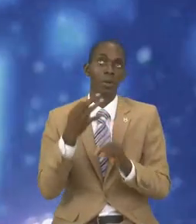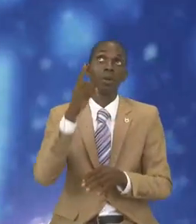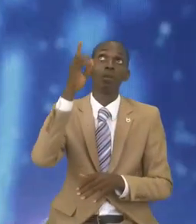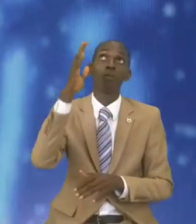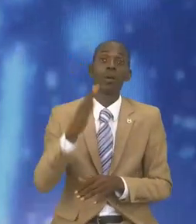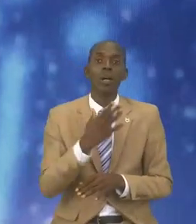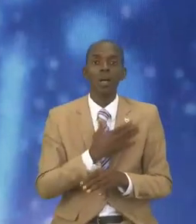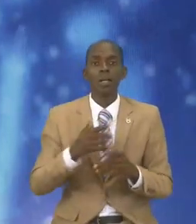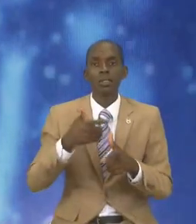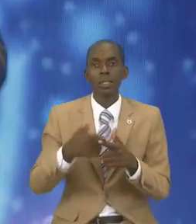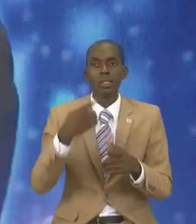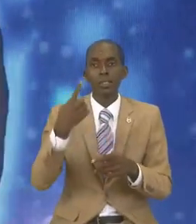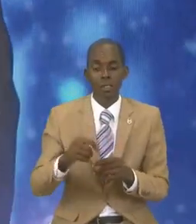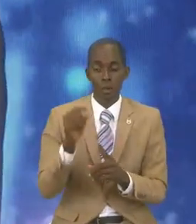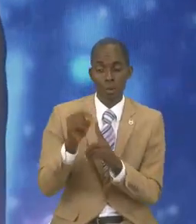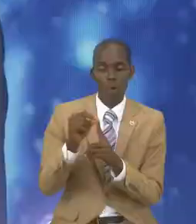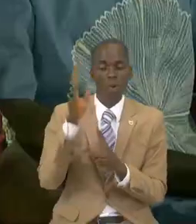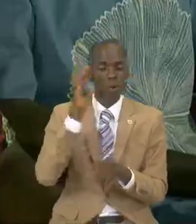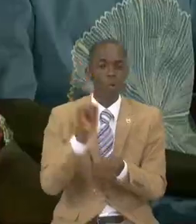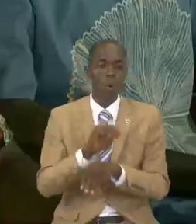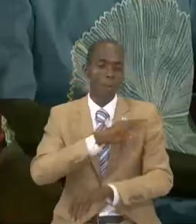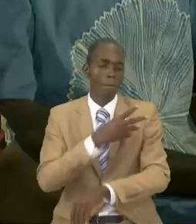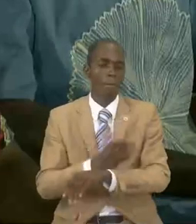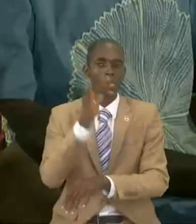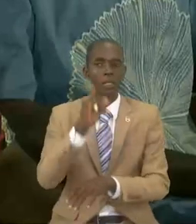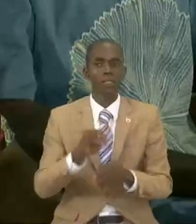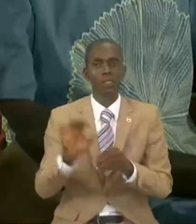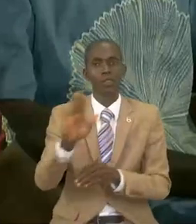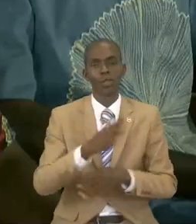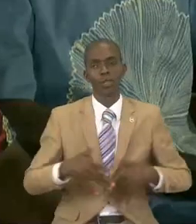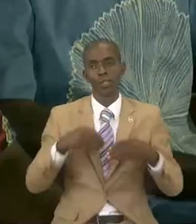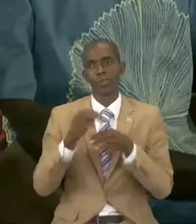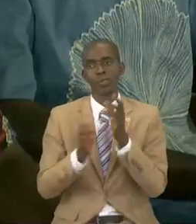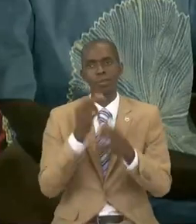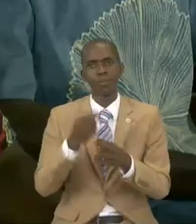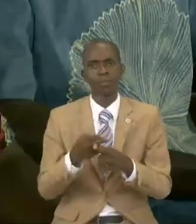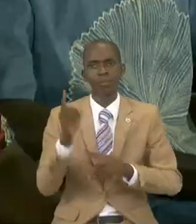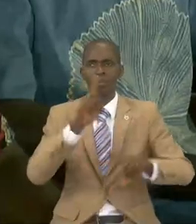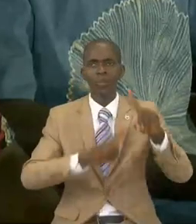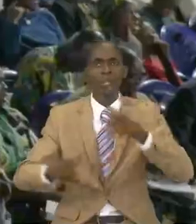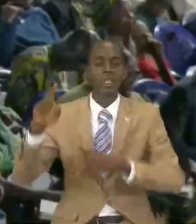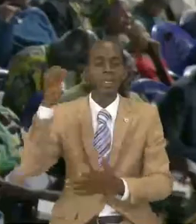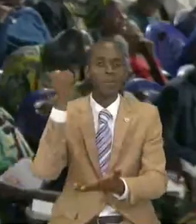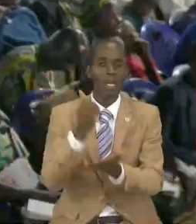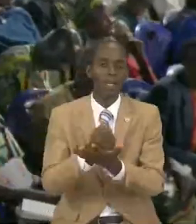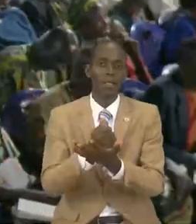Et la parole agira puissamment dans ta vie. Je veux mais